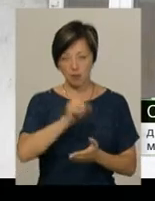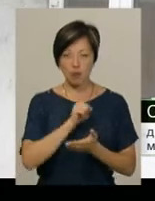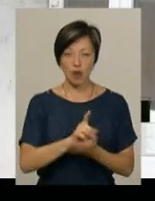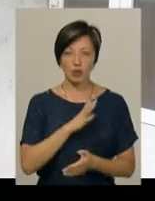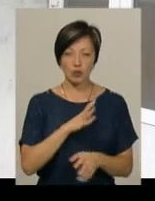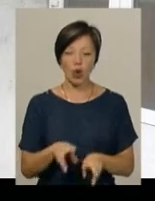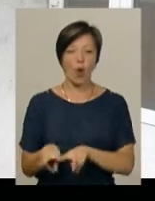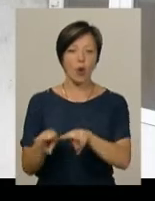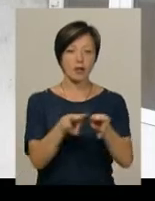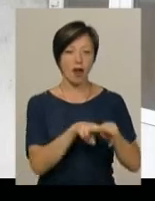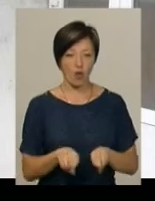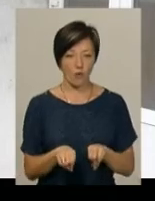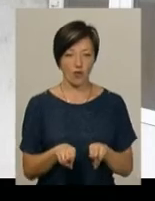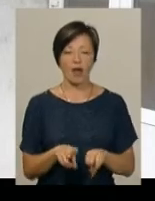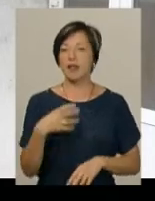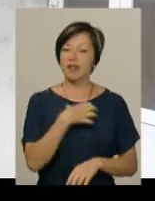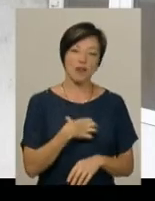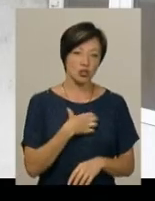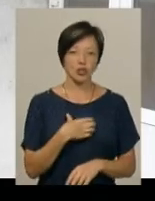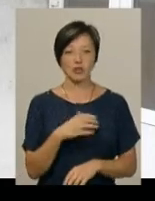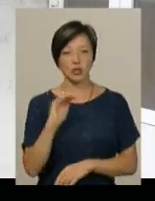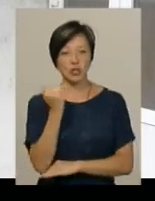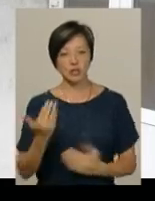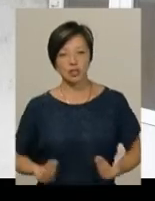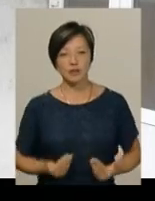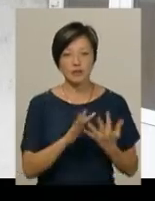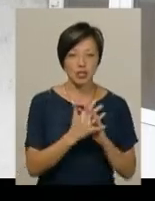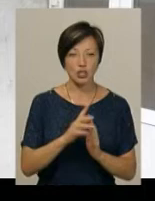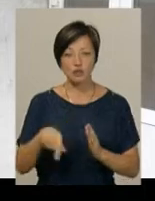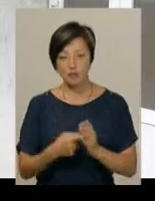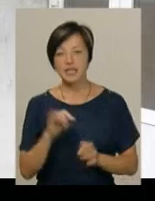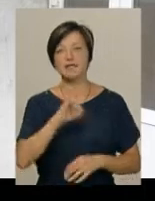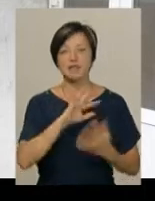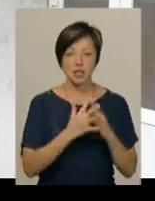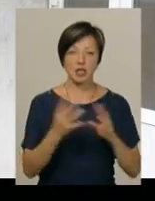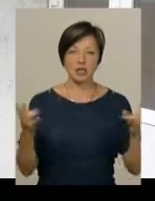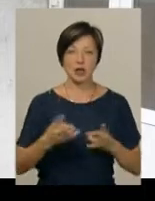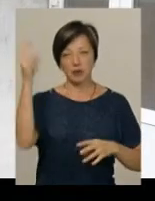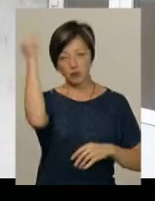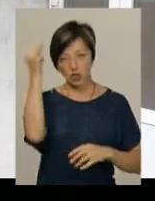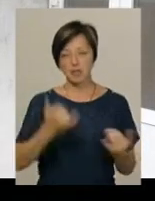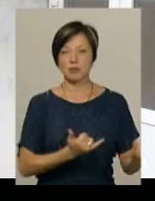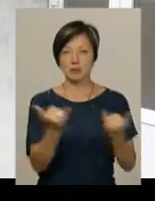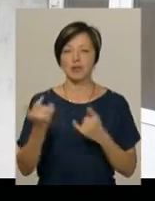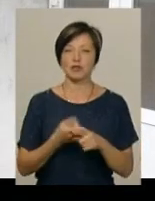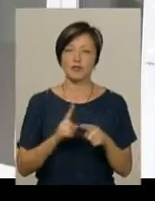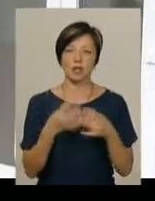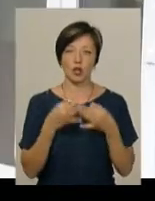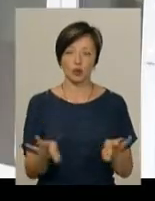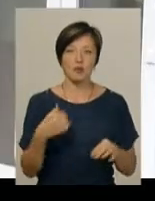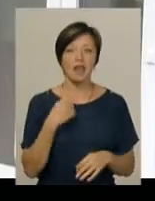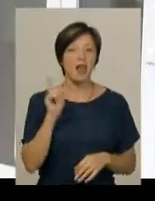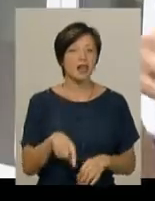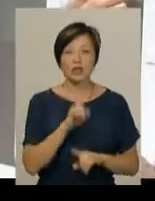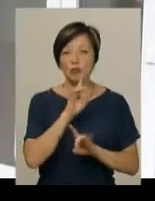бути однаковий. Неважливо, чи дитина живе в селі чи в місті, і в селі треба вчитися забезпечувати цей доступ. Я навіть